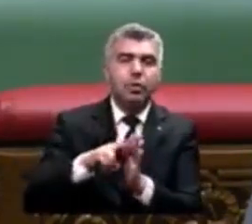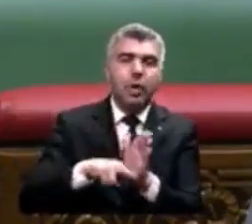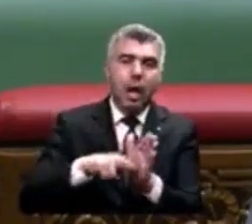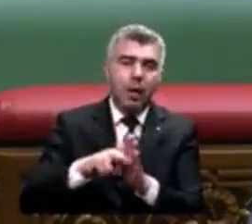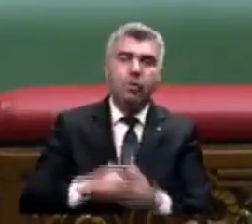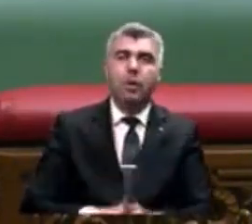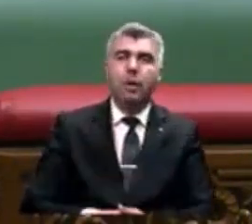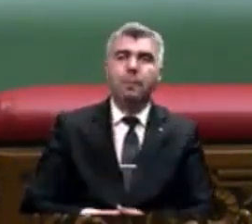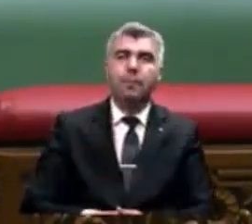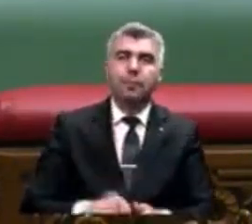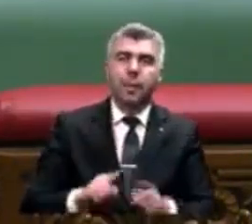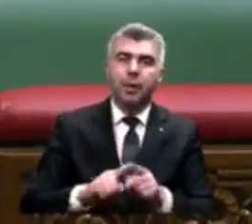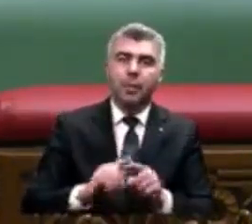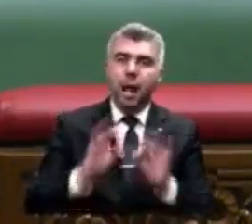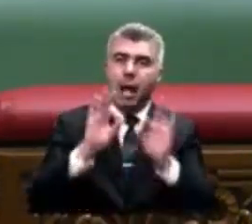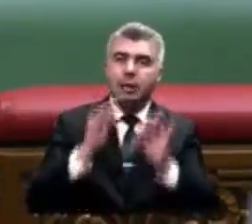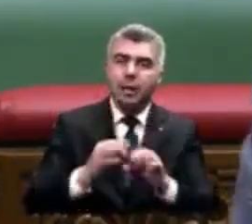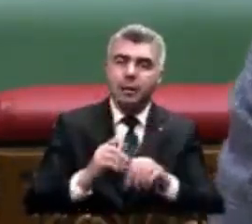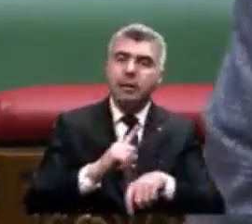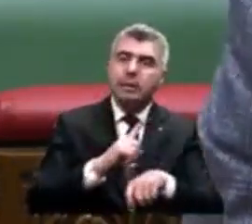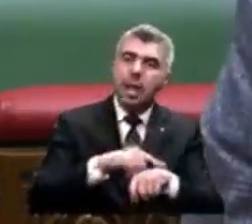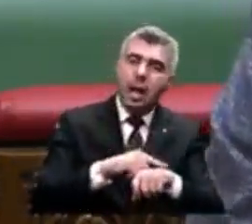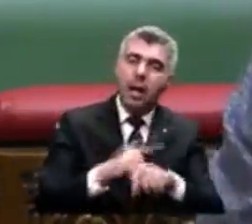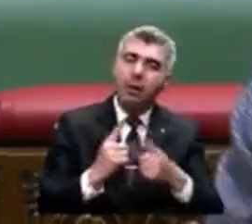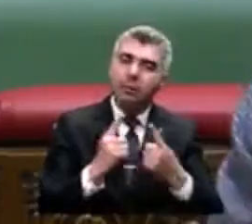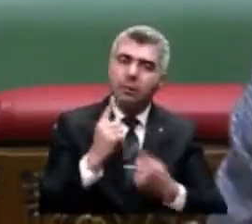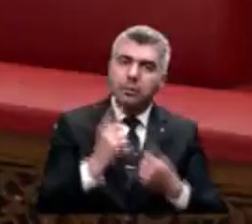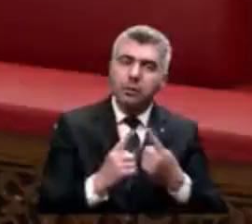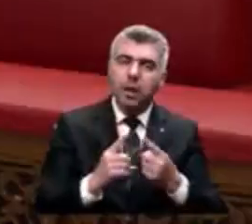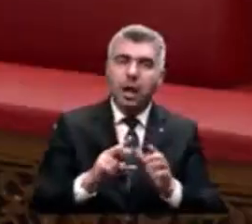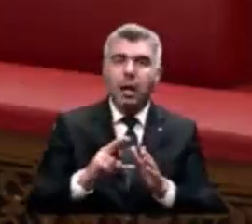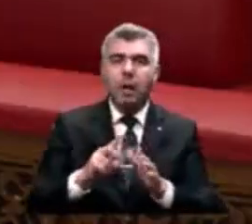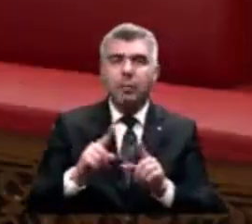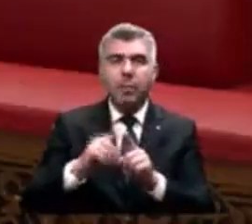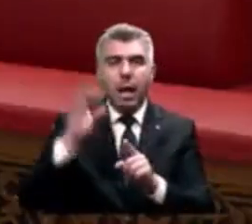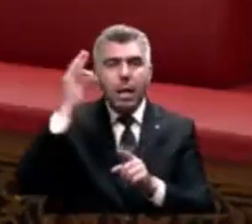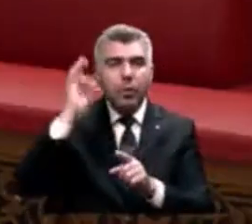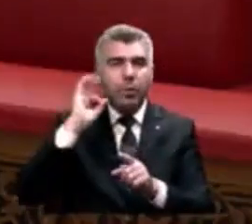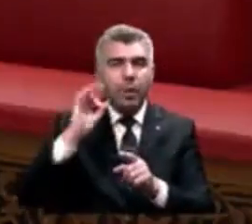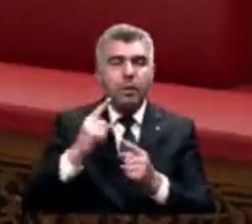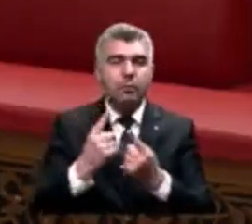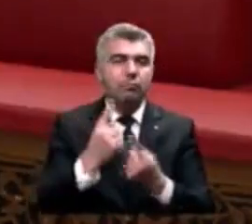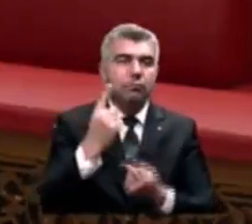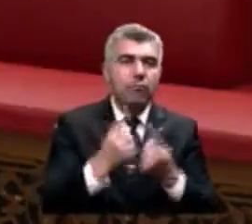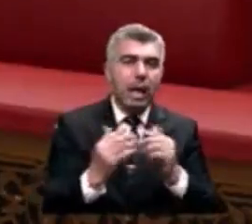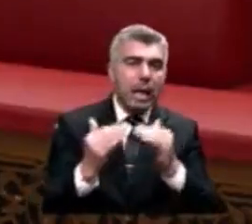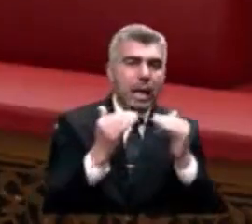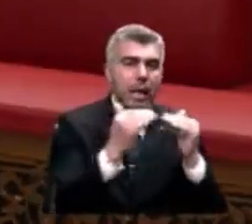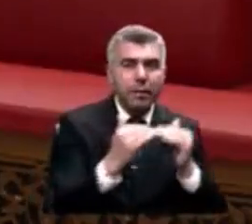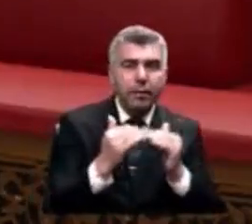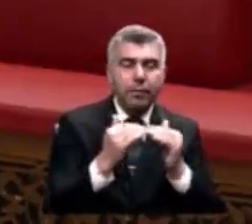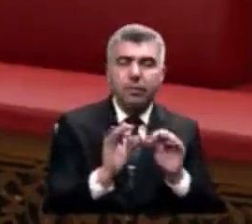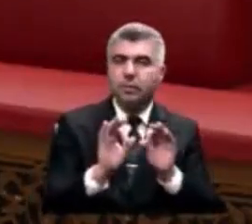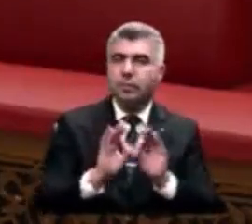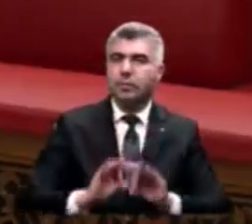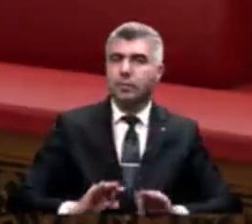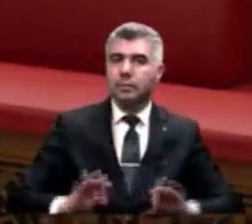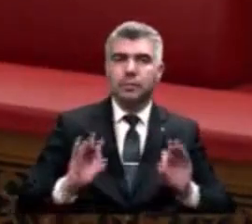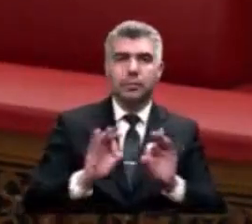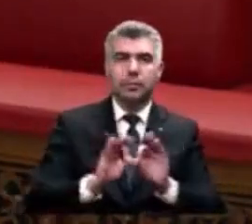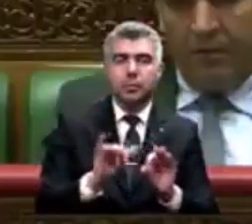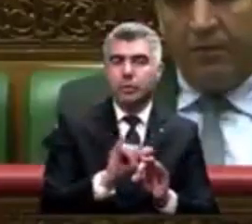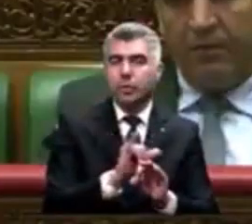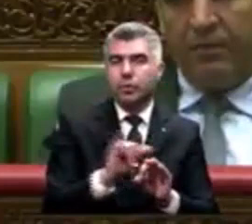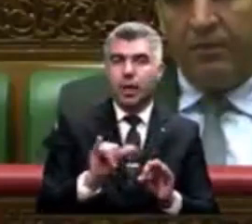الأكاديمية غتحدد عدد الساعات مثلا في كذا، أكاديمية أخرى في كذا الساعات، وبالتالي غادي يكون واحد الشر كبير على